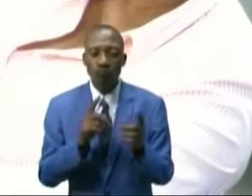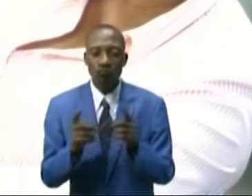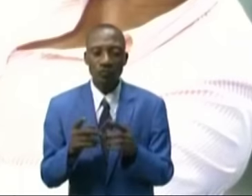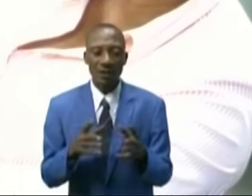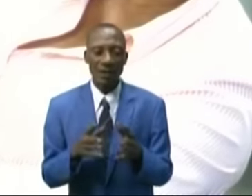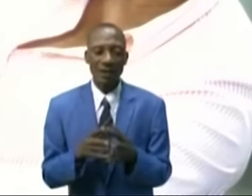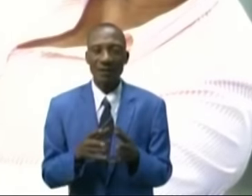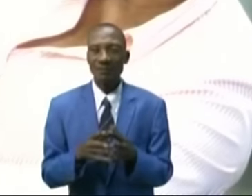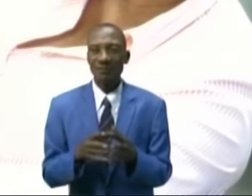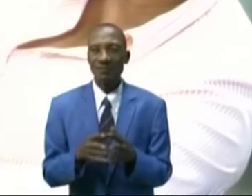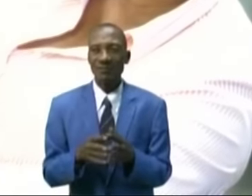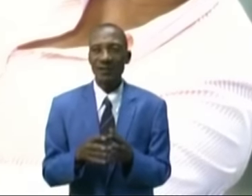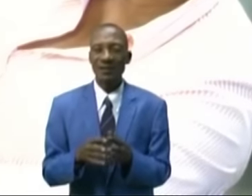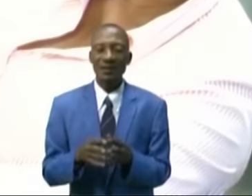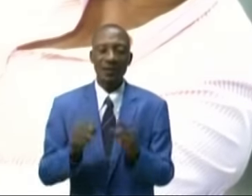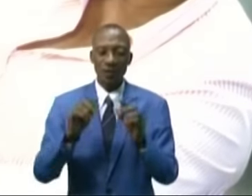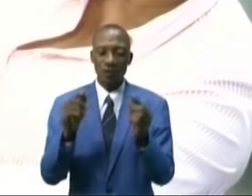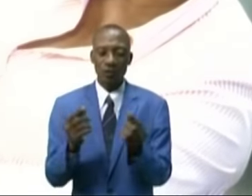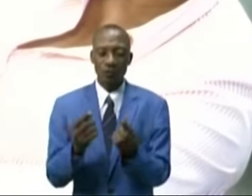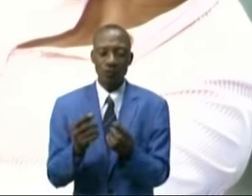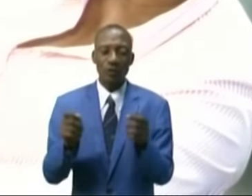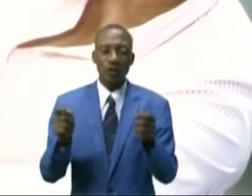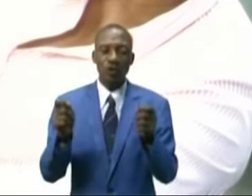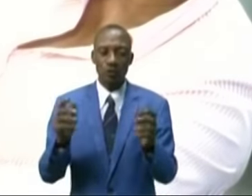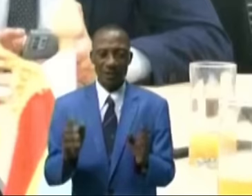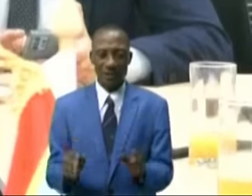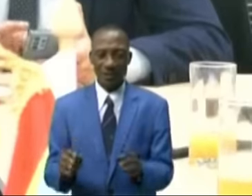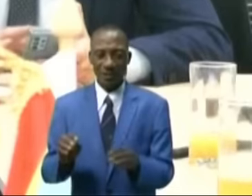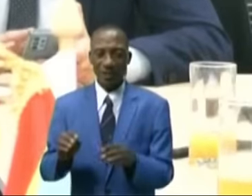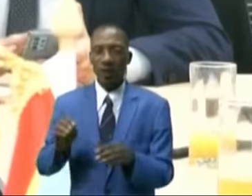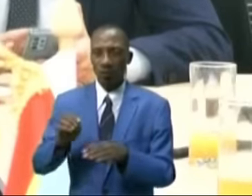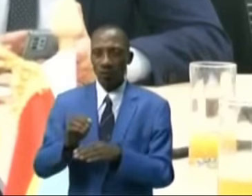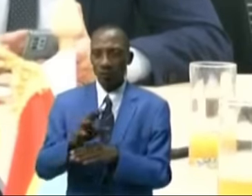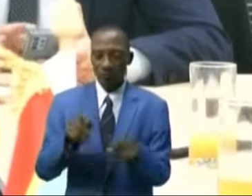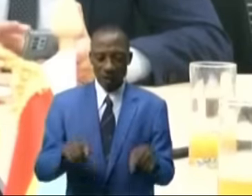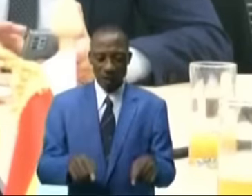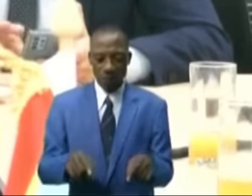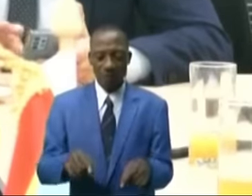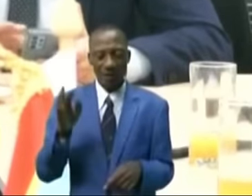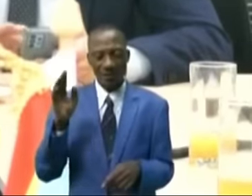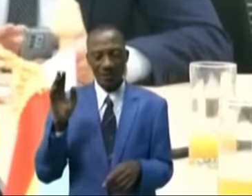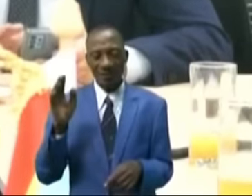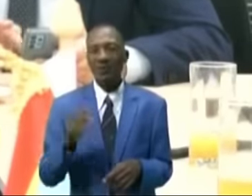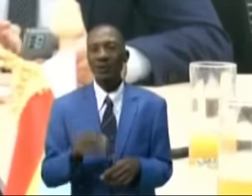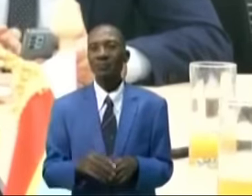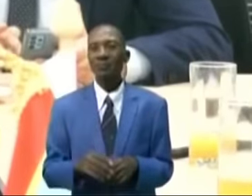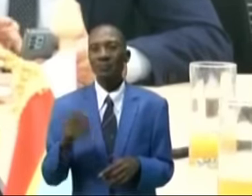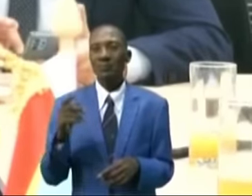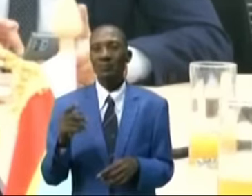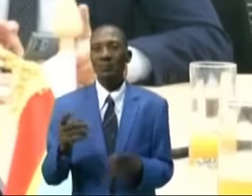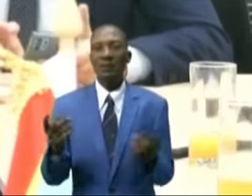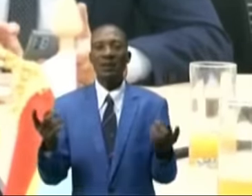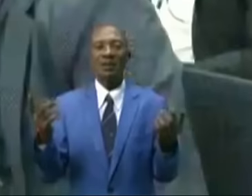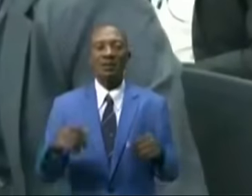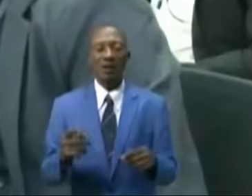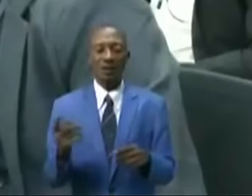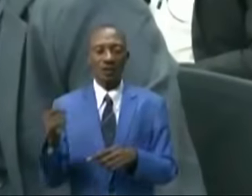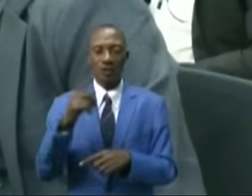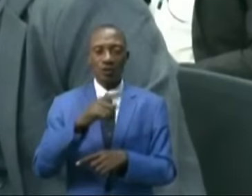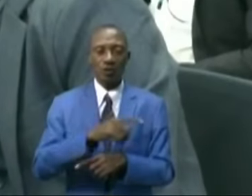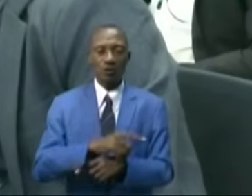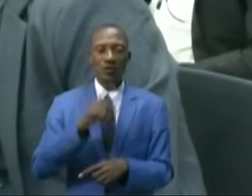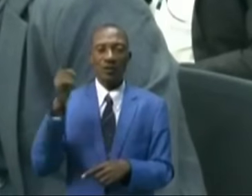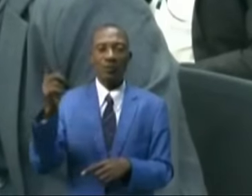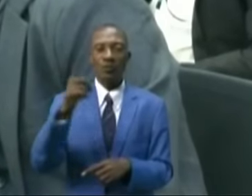accrédités à l'ambassade de France en RDC à l'occasion de la Journée mondiale de la liberté de la presse, en plus